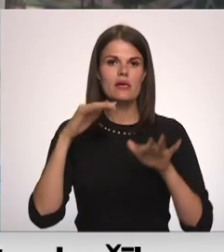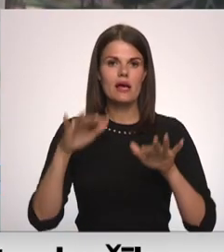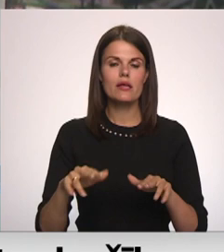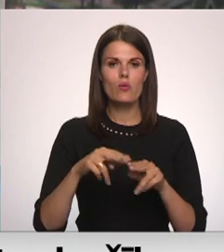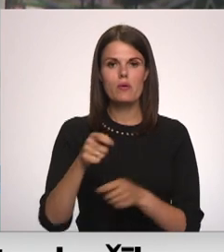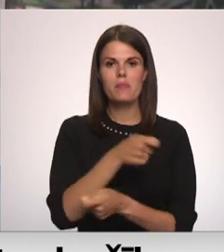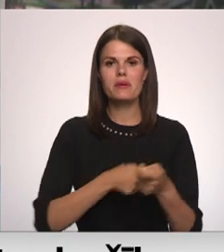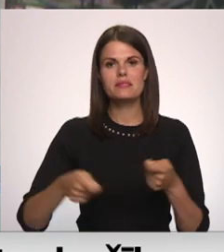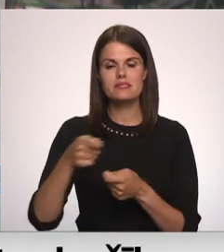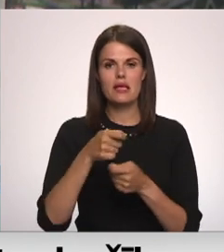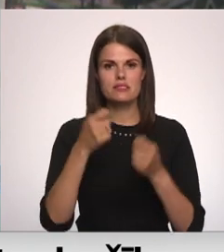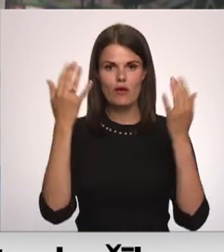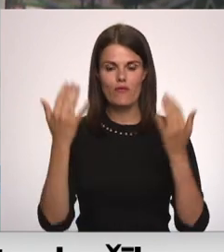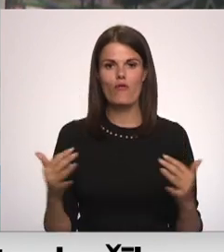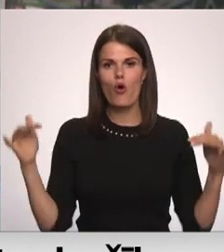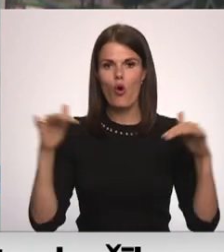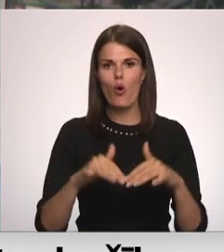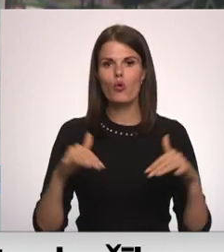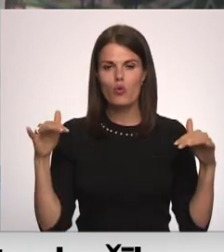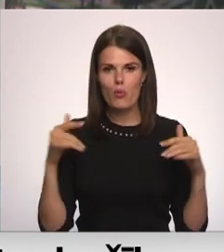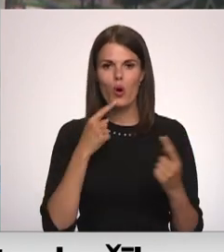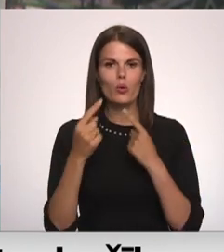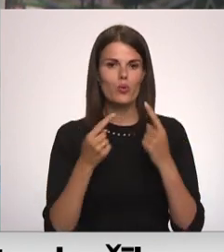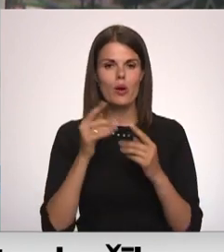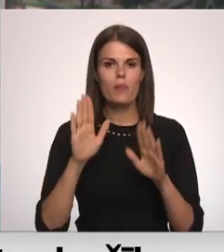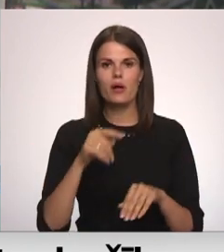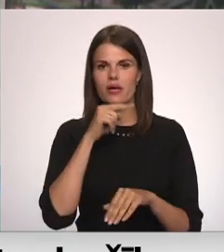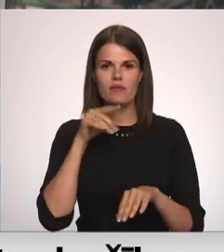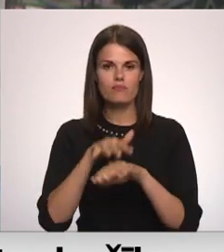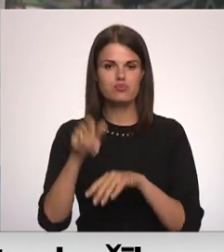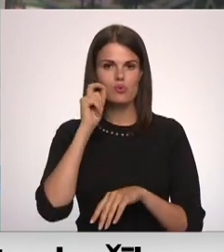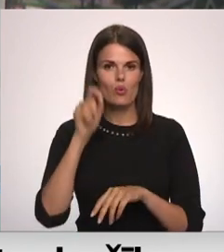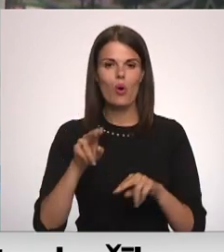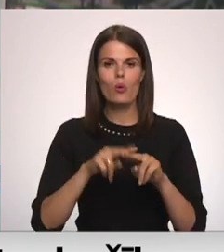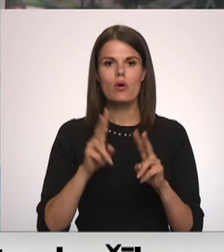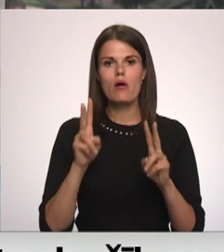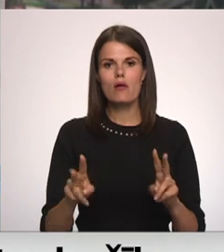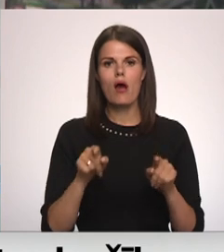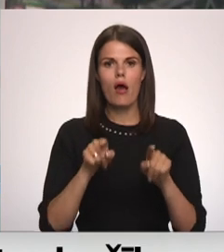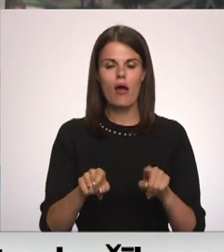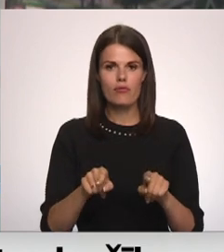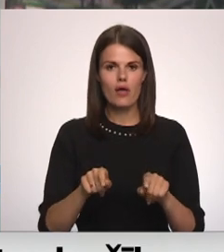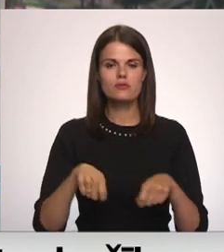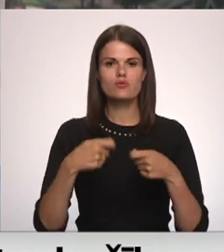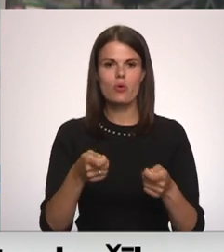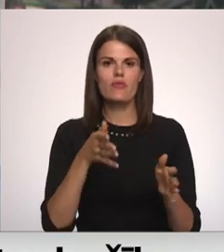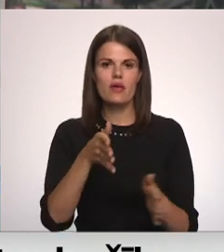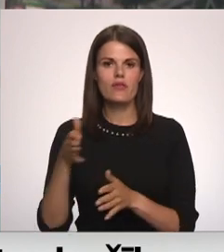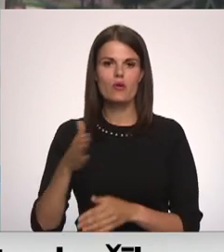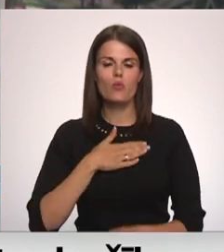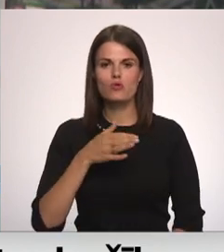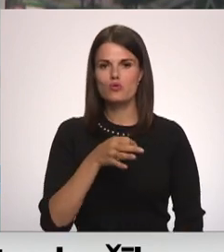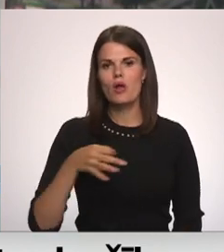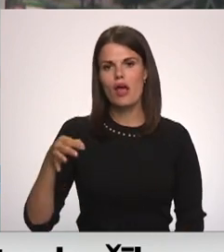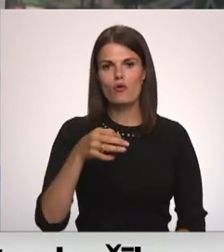formā, daudz runāts par Krievijas iebrukumu Ukrainā un kā tas atsaucas uz mūsu reģionu drošību. Trīs jūru iniciatīva fokusējas